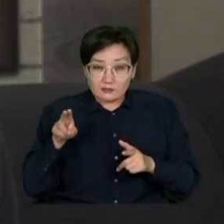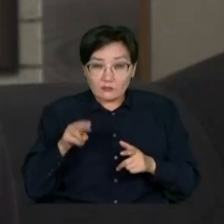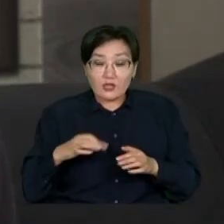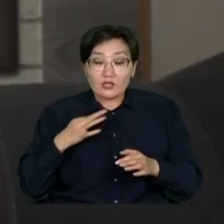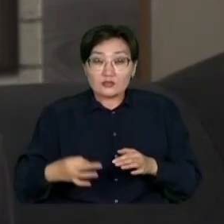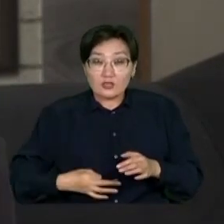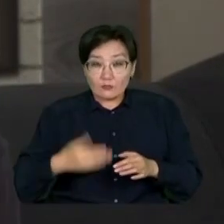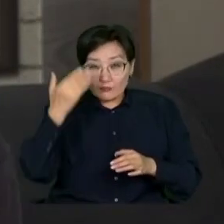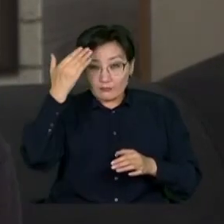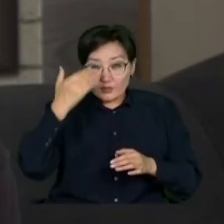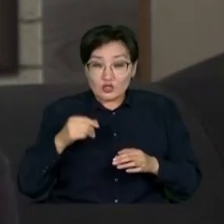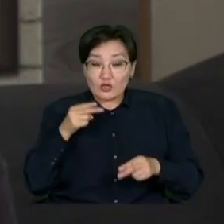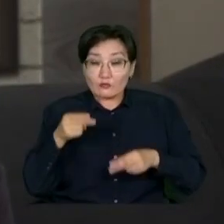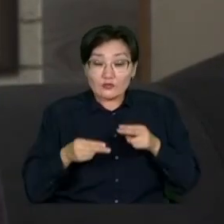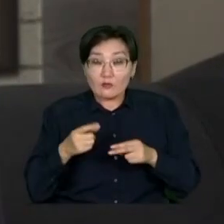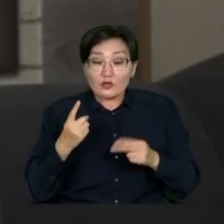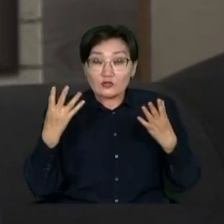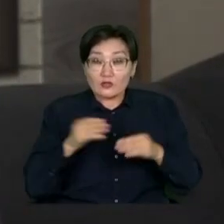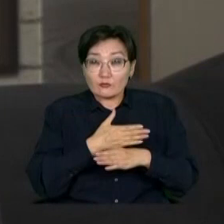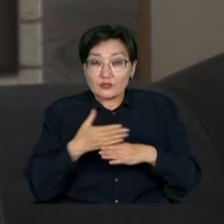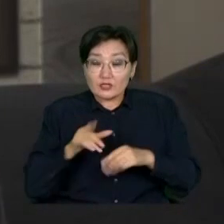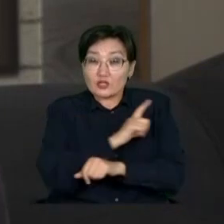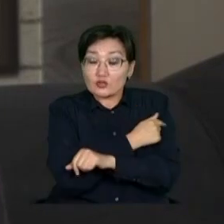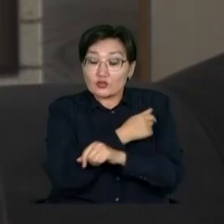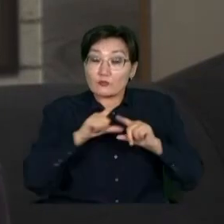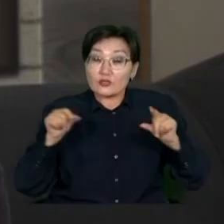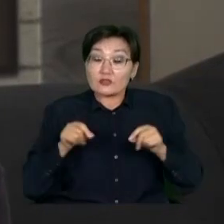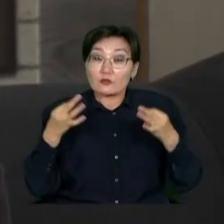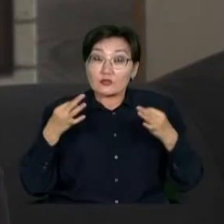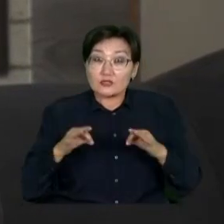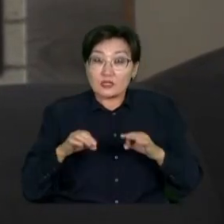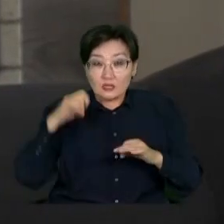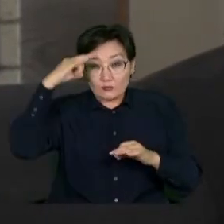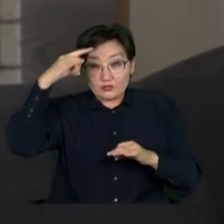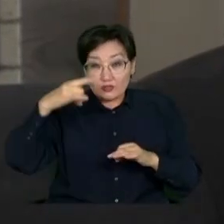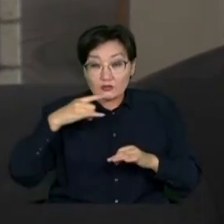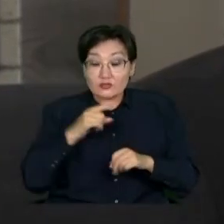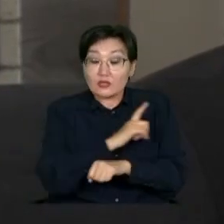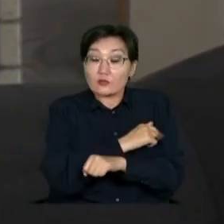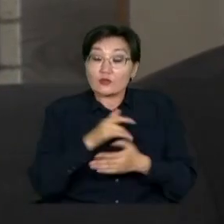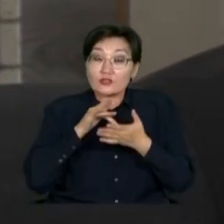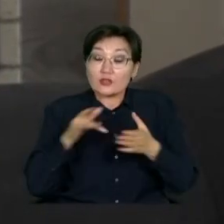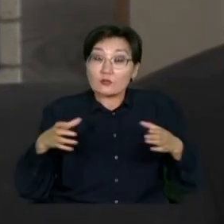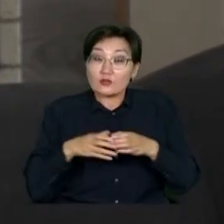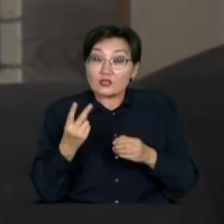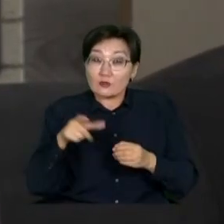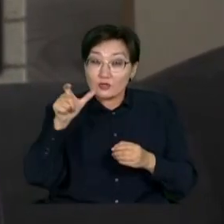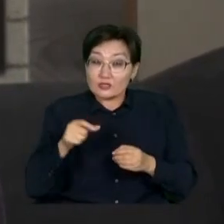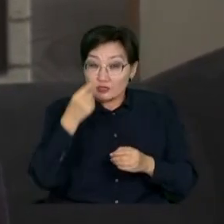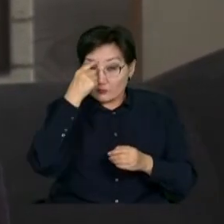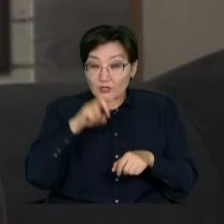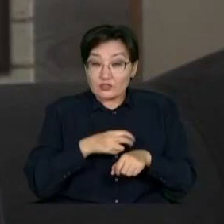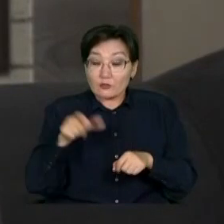Баламның бетін тілгілеп тастап, бір күн болмай жатып клиникадан шығарып жіберді. Ал отандық медициналық туризммен айналысатын екі азамат үндістандық